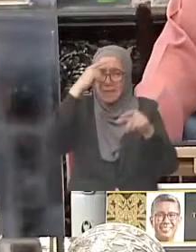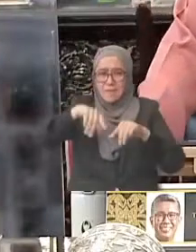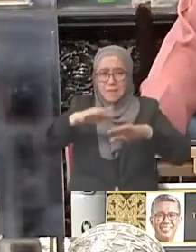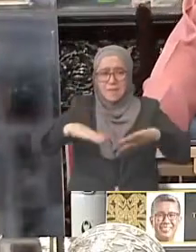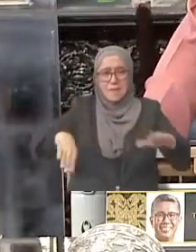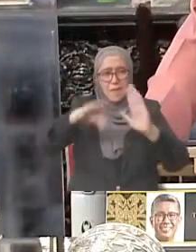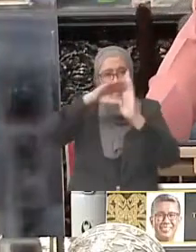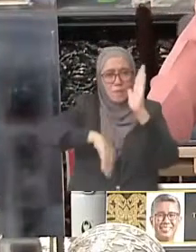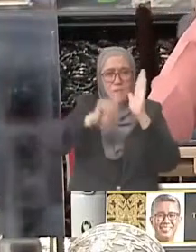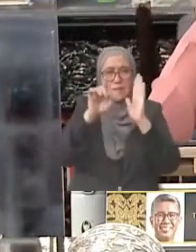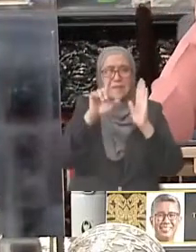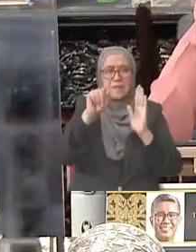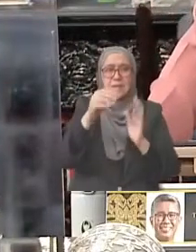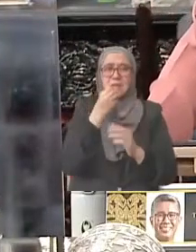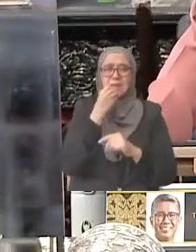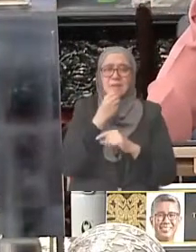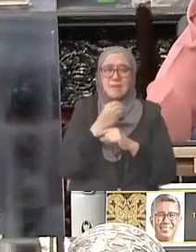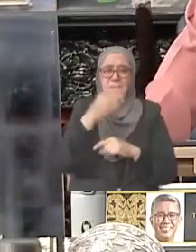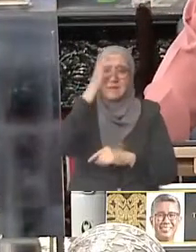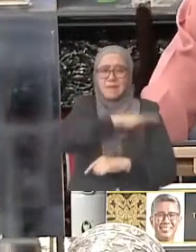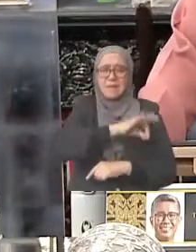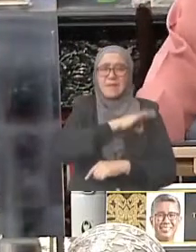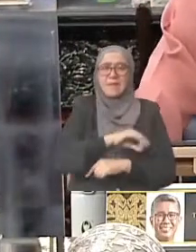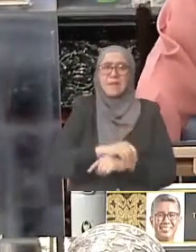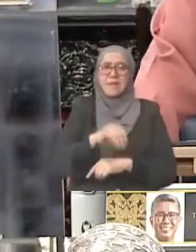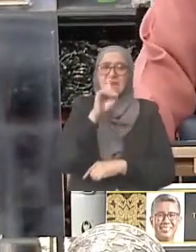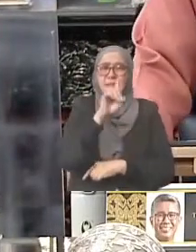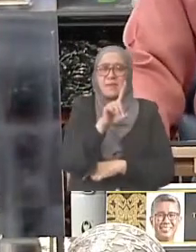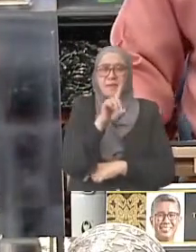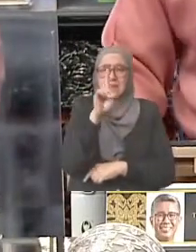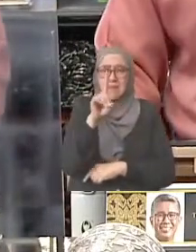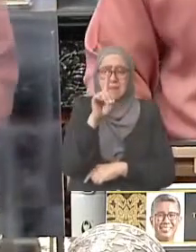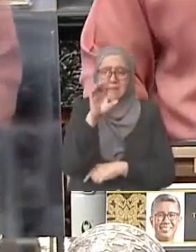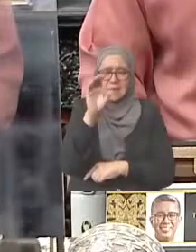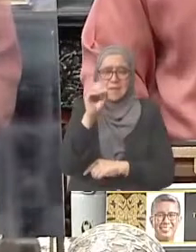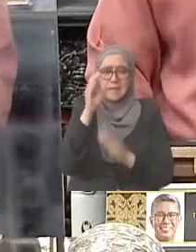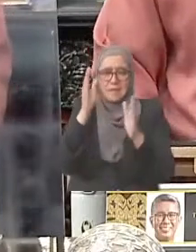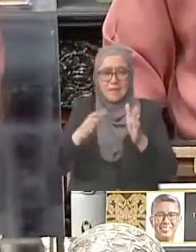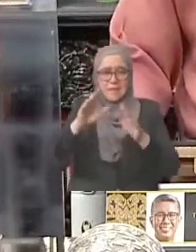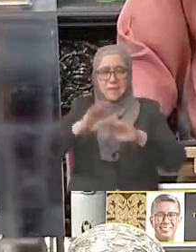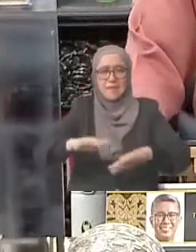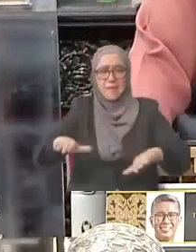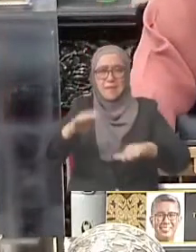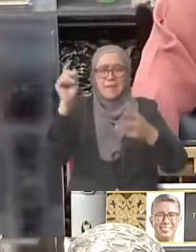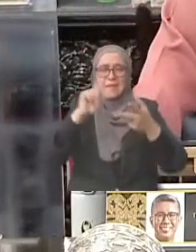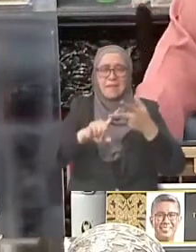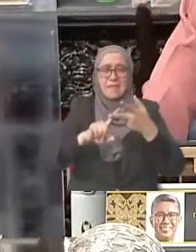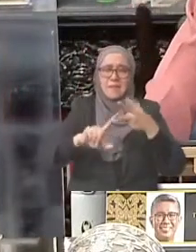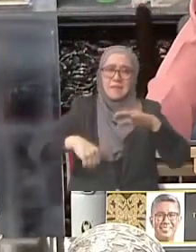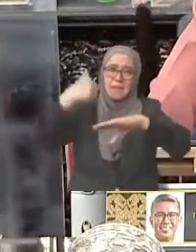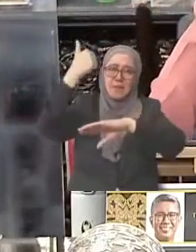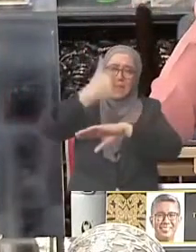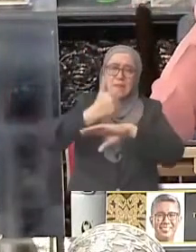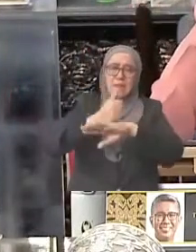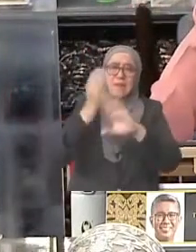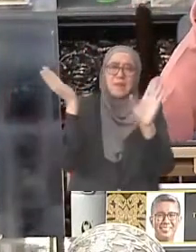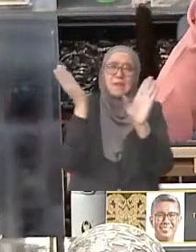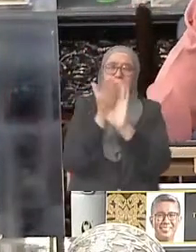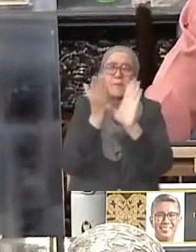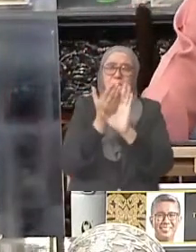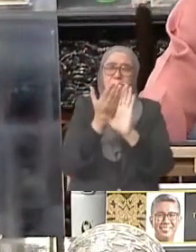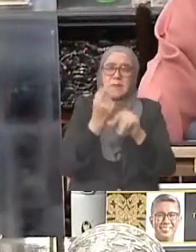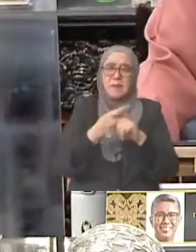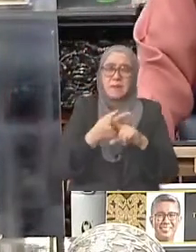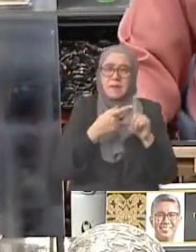zat makanan bagi manfaat lebih 1100 kanak-kanak dan ketiga menumbuhkan tank susu ibu untuk bayi pramatang